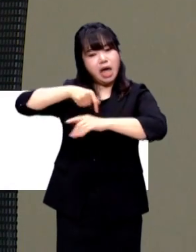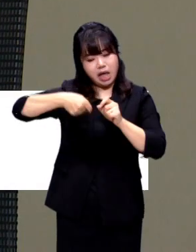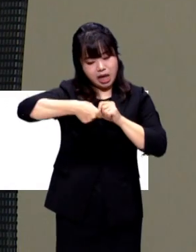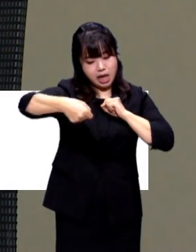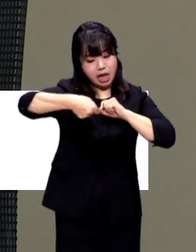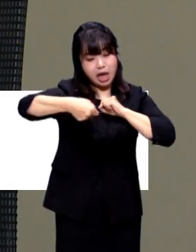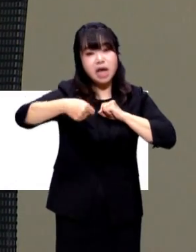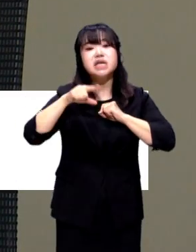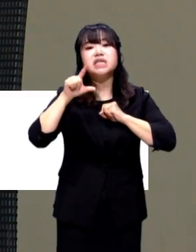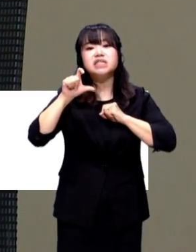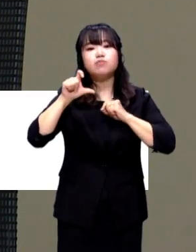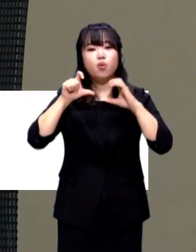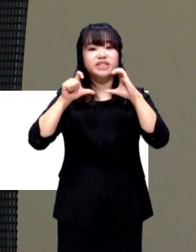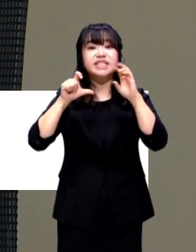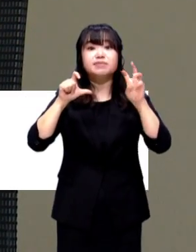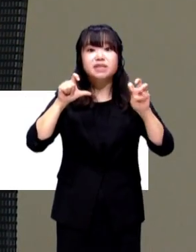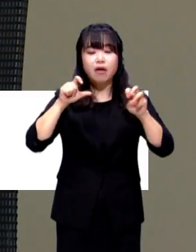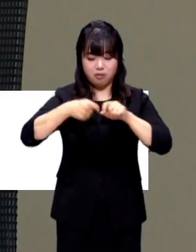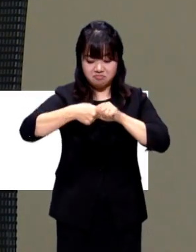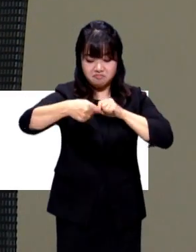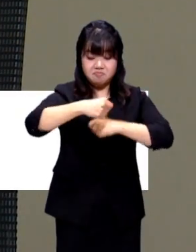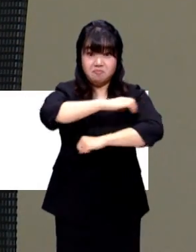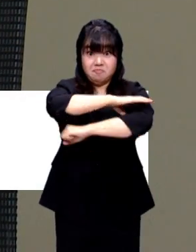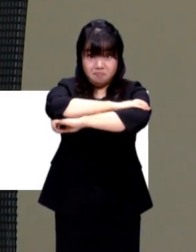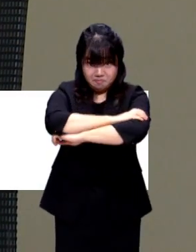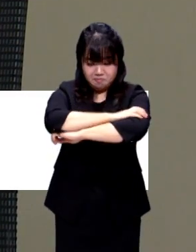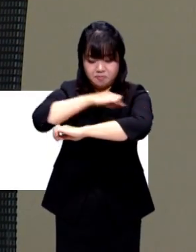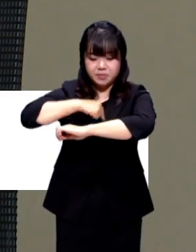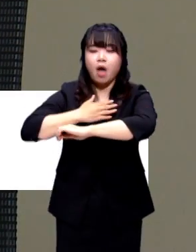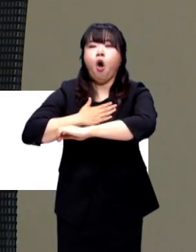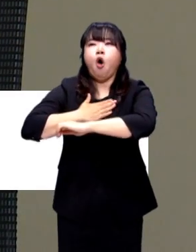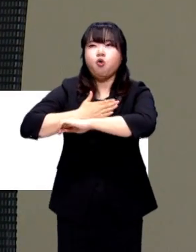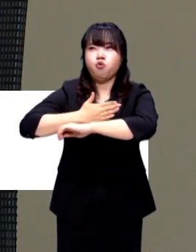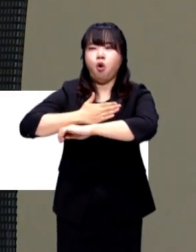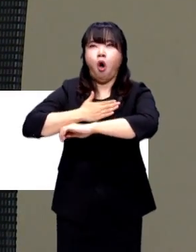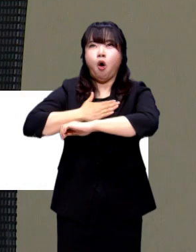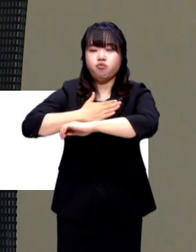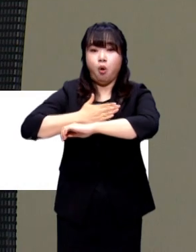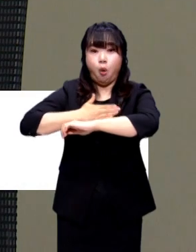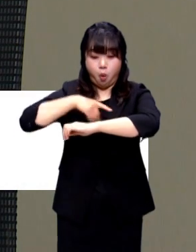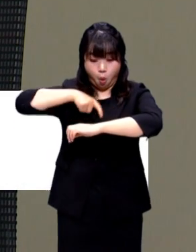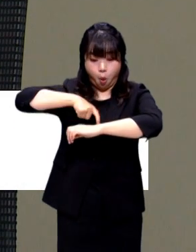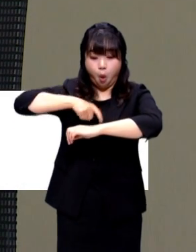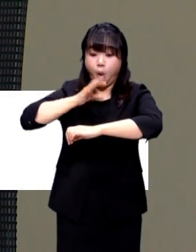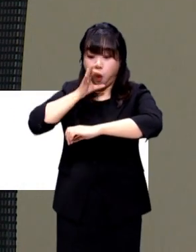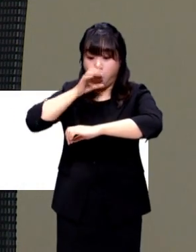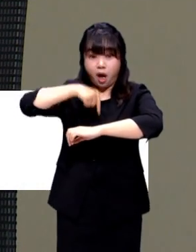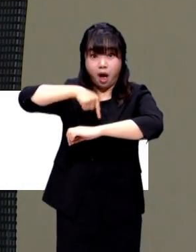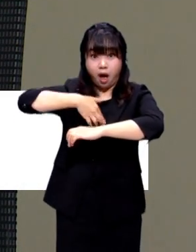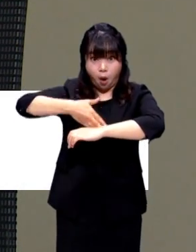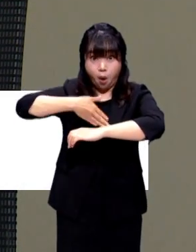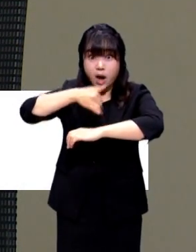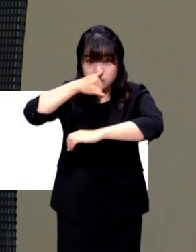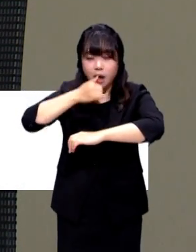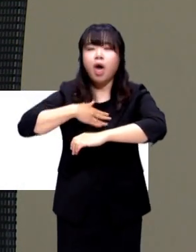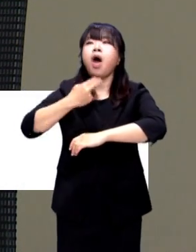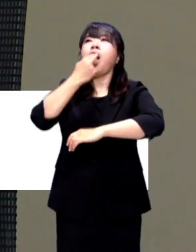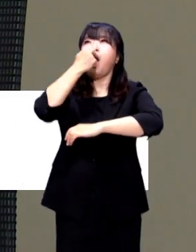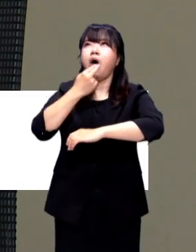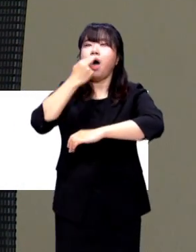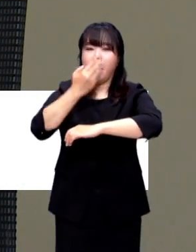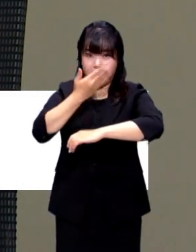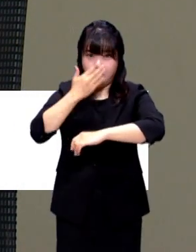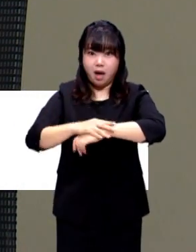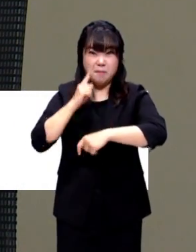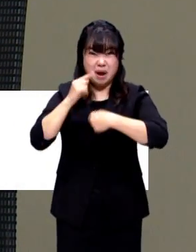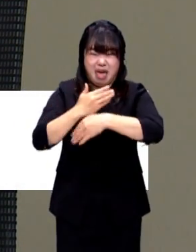정도의 공간이 확보될 겁니다. 이렇게 함으로써 지지대를 만들고 호흡 통로를 확보하는 것이